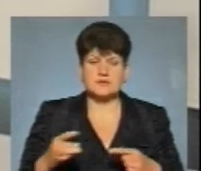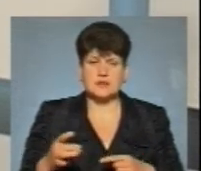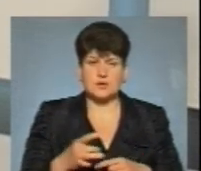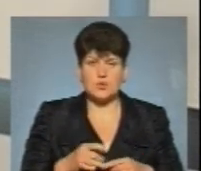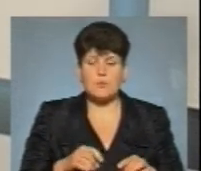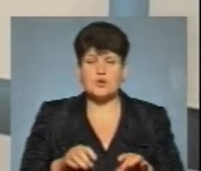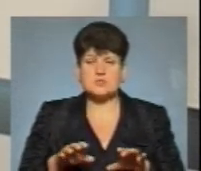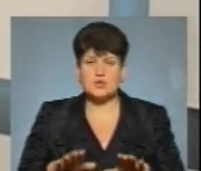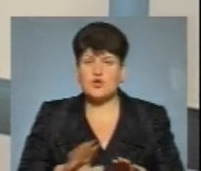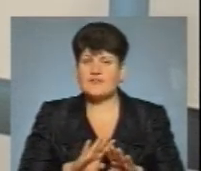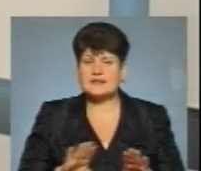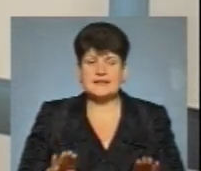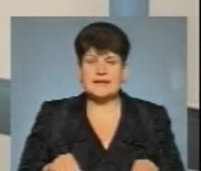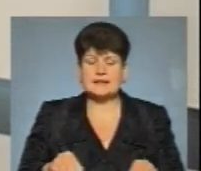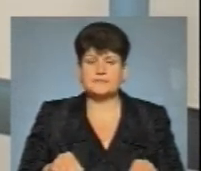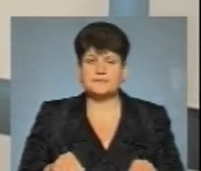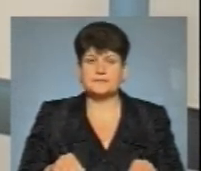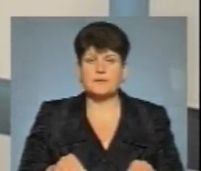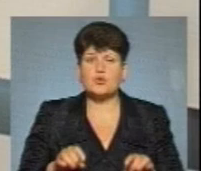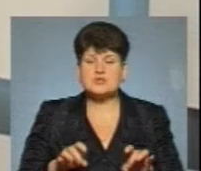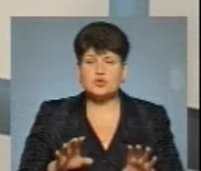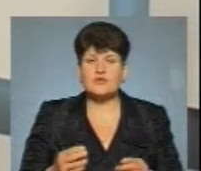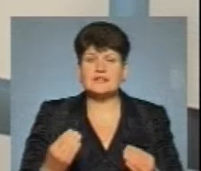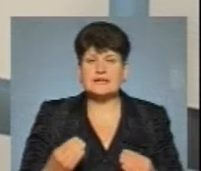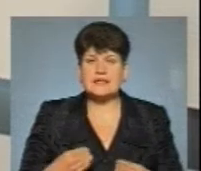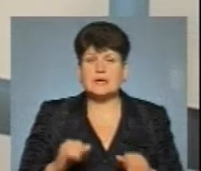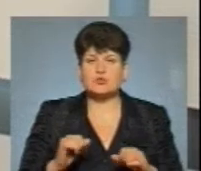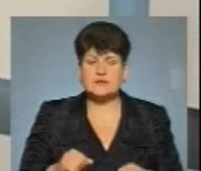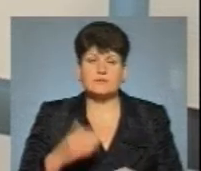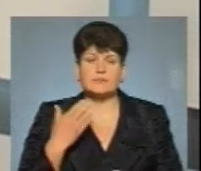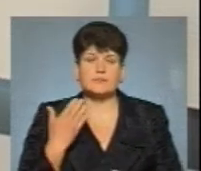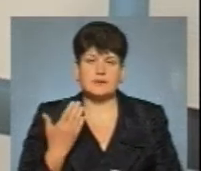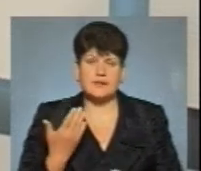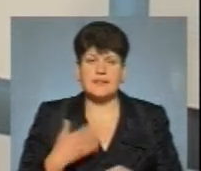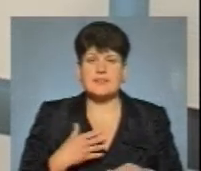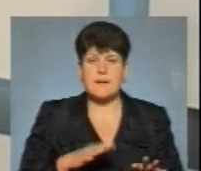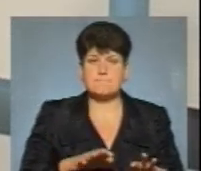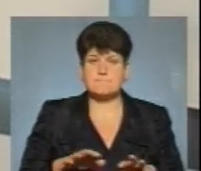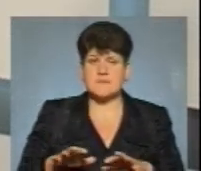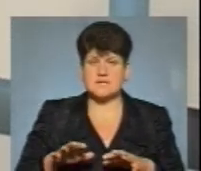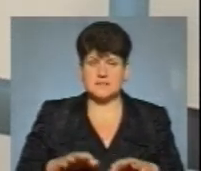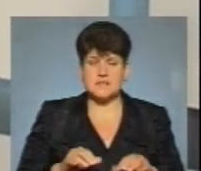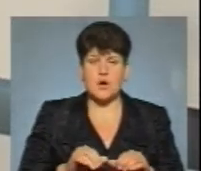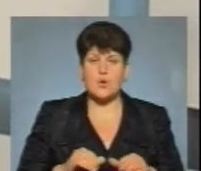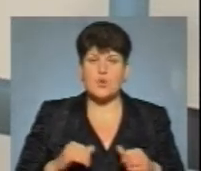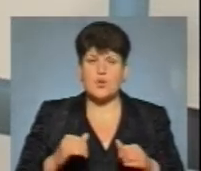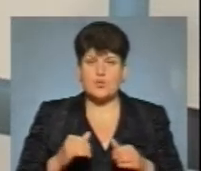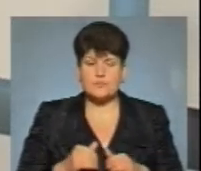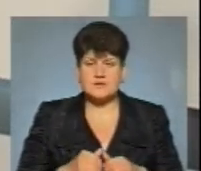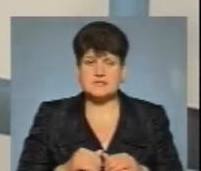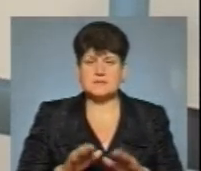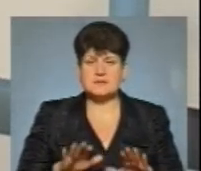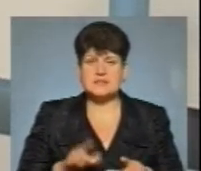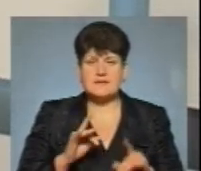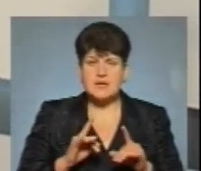Постанова не дає сьогодні, постанова дає можливість послаблювати, але на місцях комісії, місцеві ради,